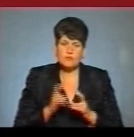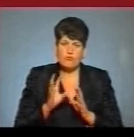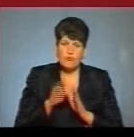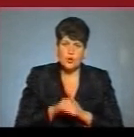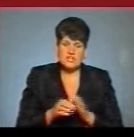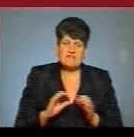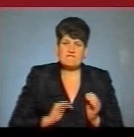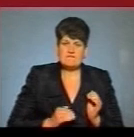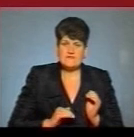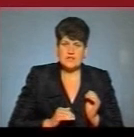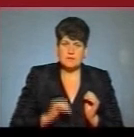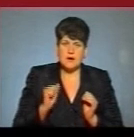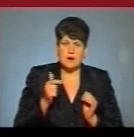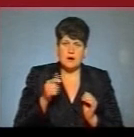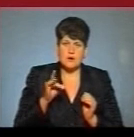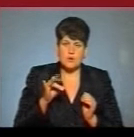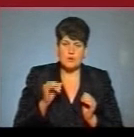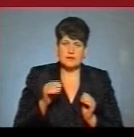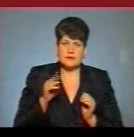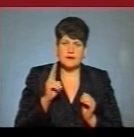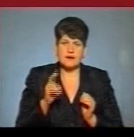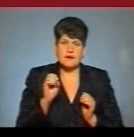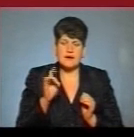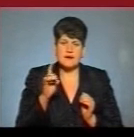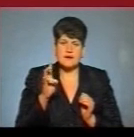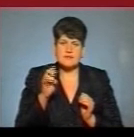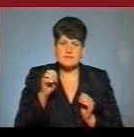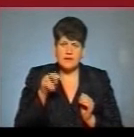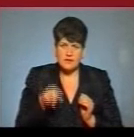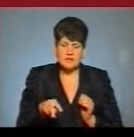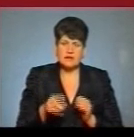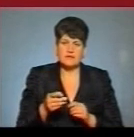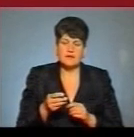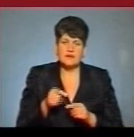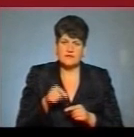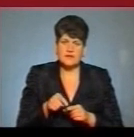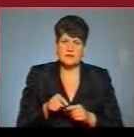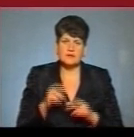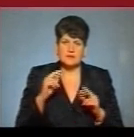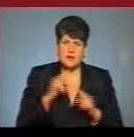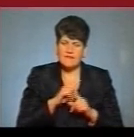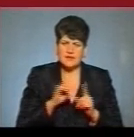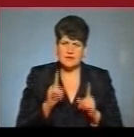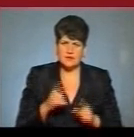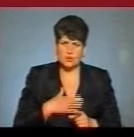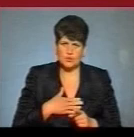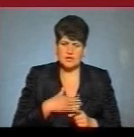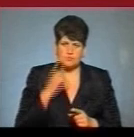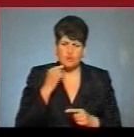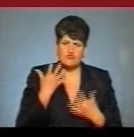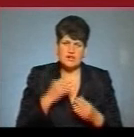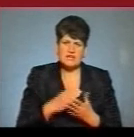фірму «Агрохолдинг Карнел», який на Україні. Він травить бджоли не тільки в нас, в Хмельницькій області вже є